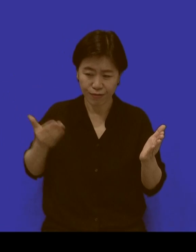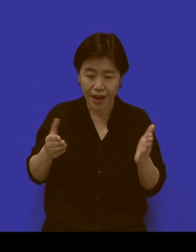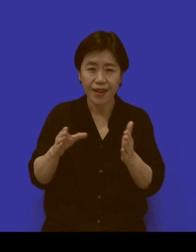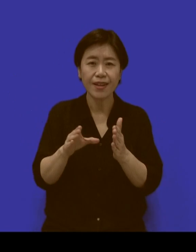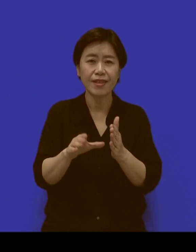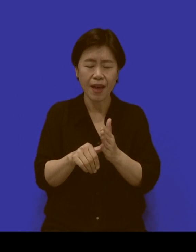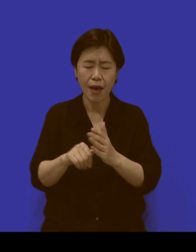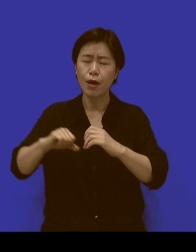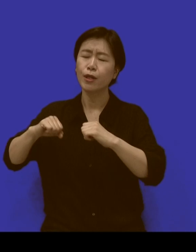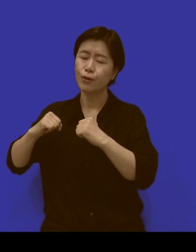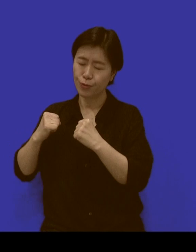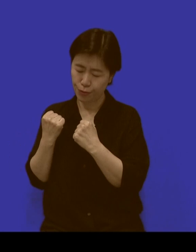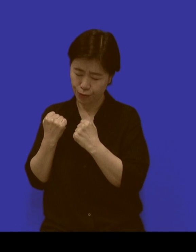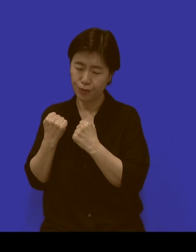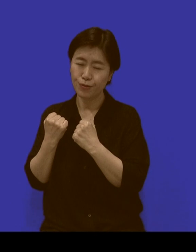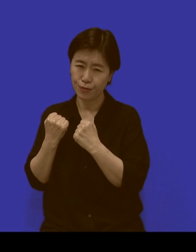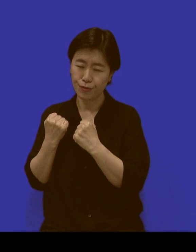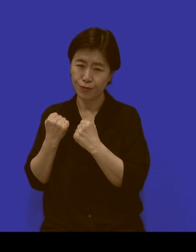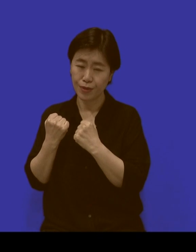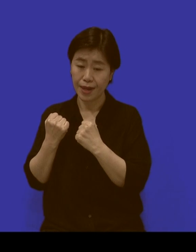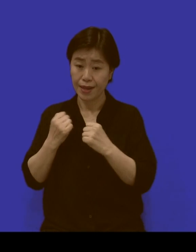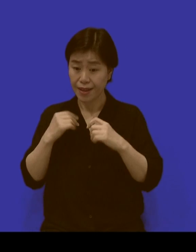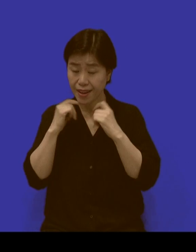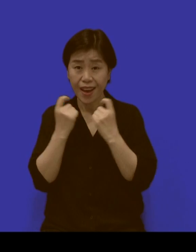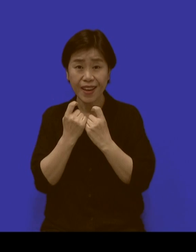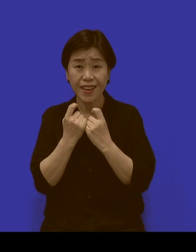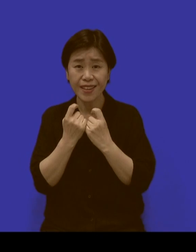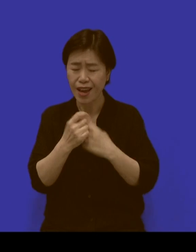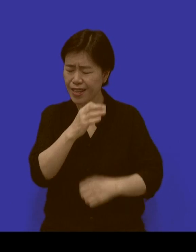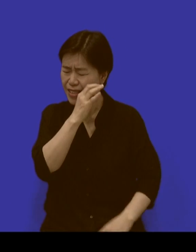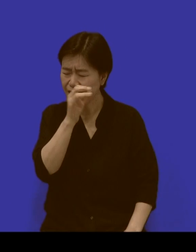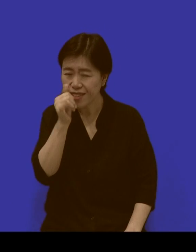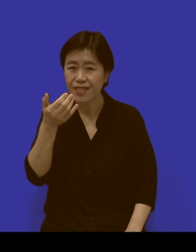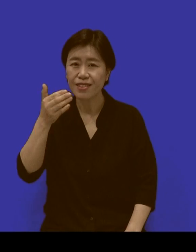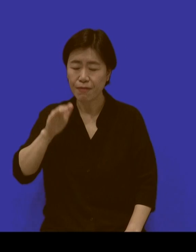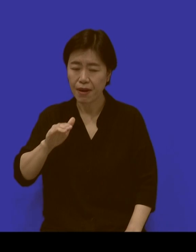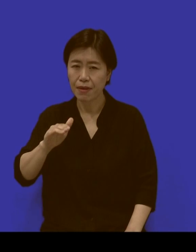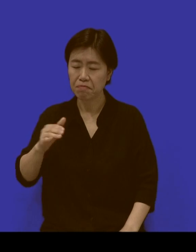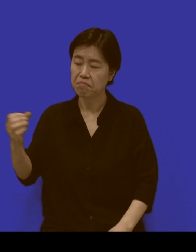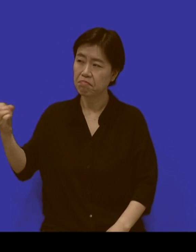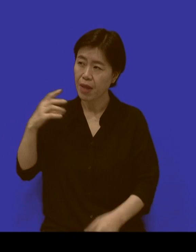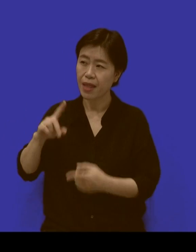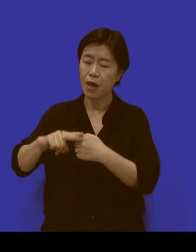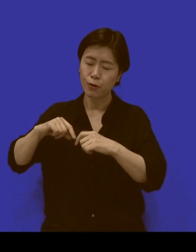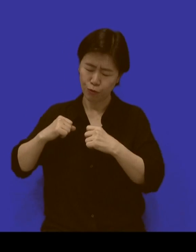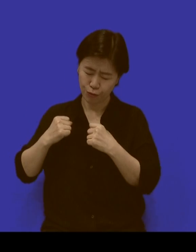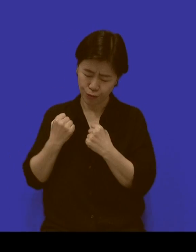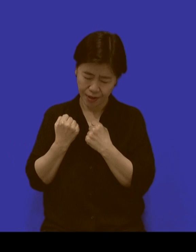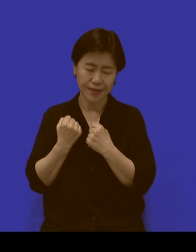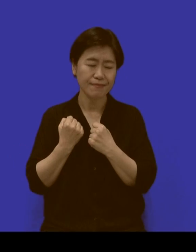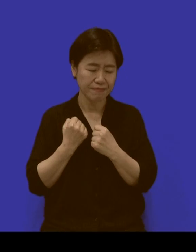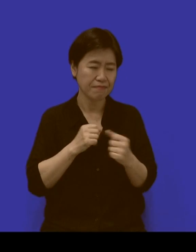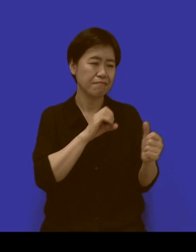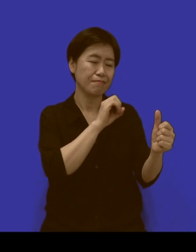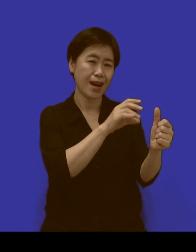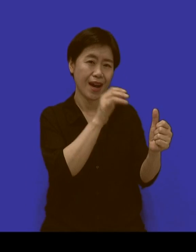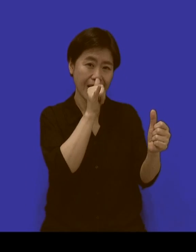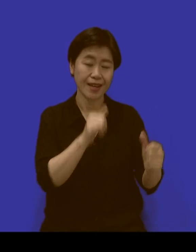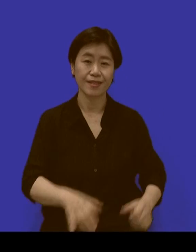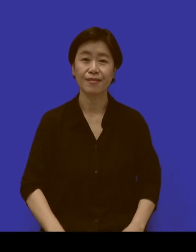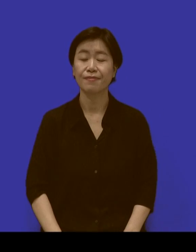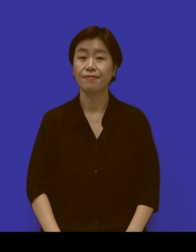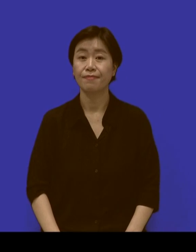순종하는 마음으로 했을 때 예. 하나님께서 하신 일들이 너무 귀한 일들이 많이 생겨서 제가 책을 쓰게 됐습니다. 네.